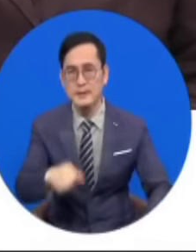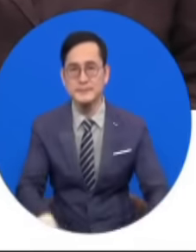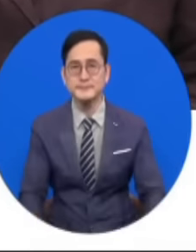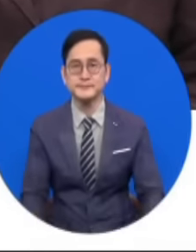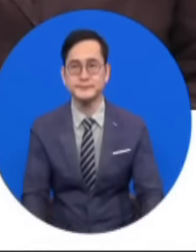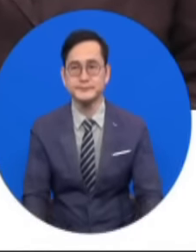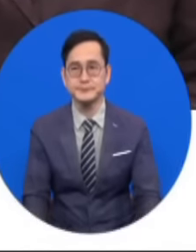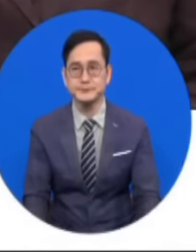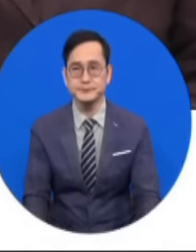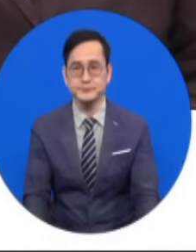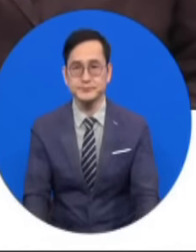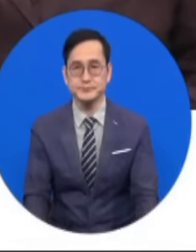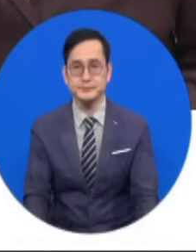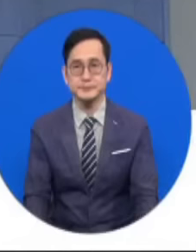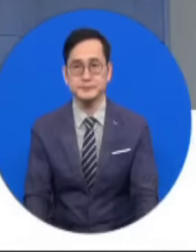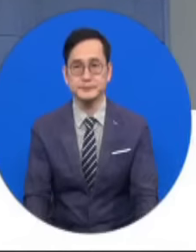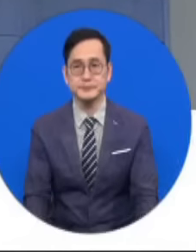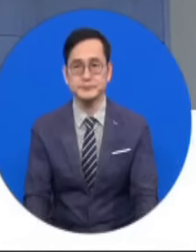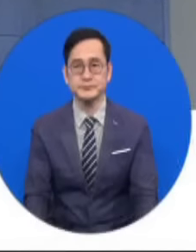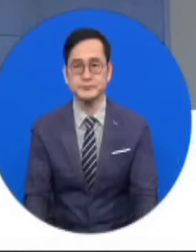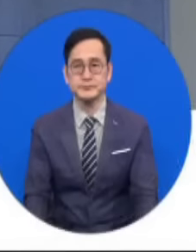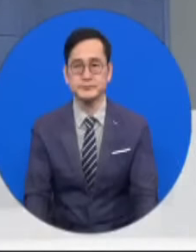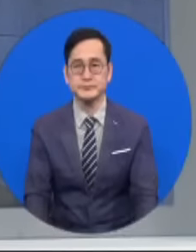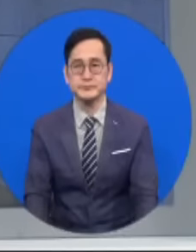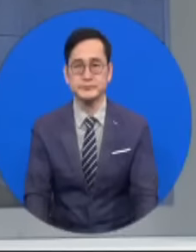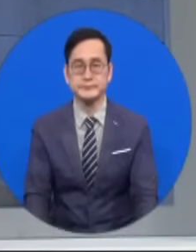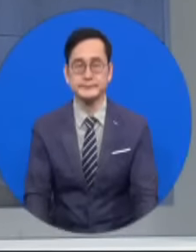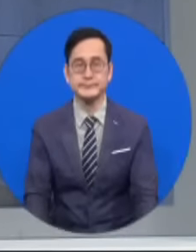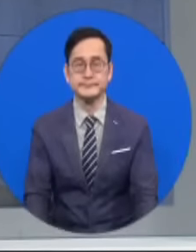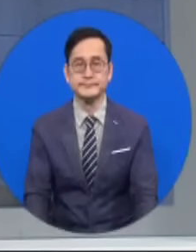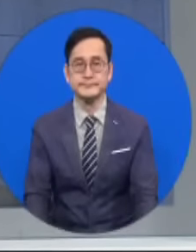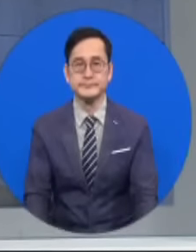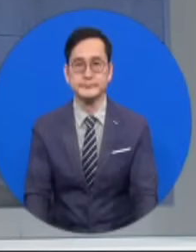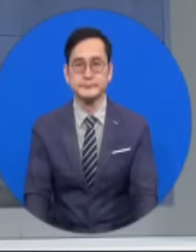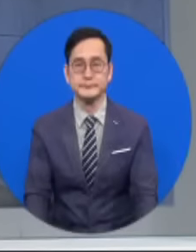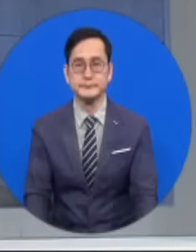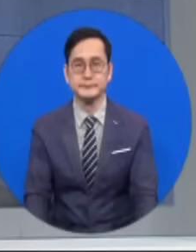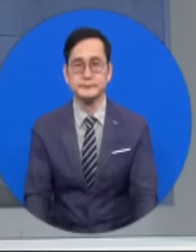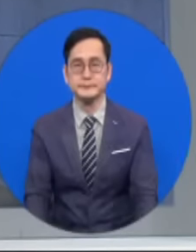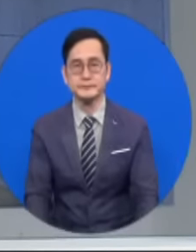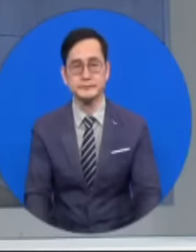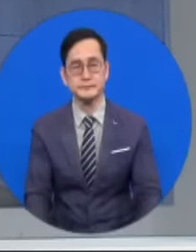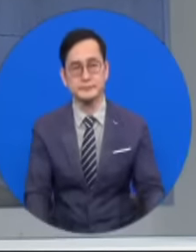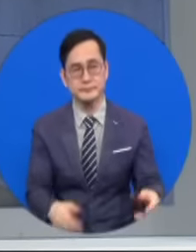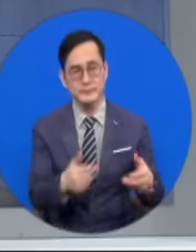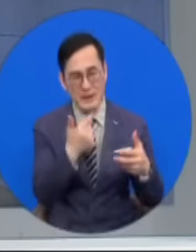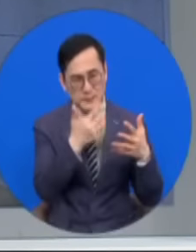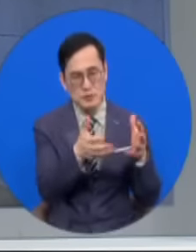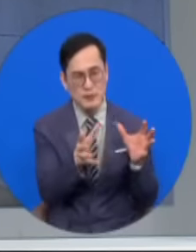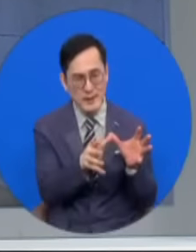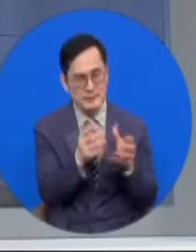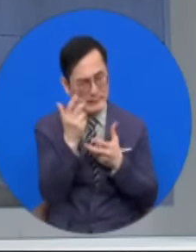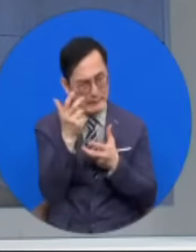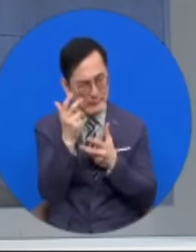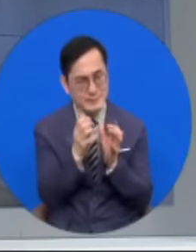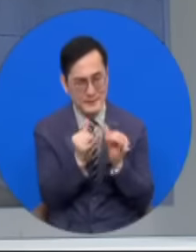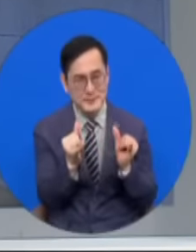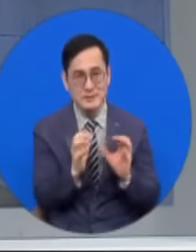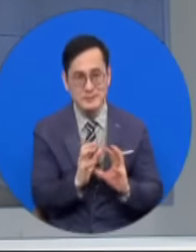김유정의 돌 짓고였습니다 그런가 하면 강성 지지자들 사이에서 박찬대 원내